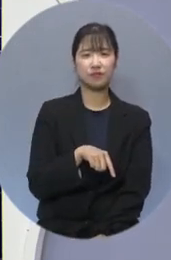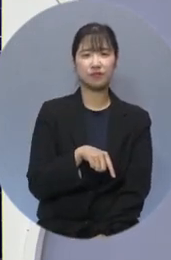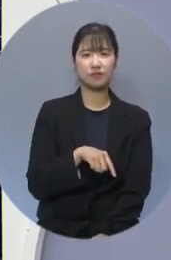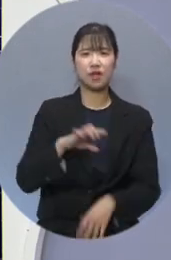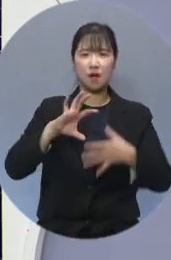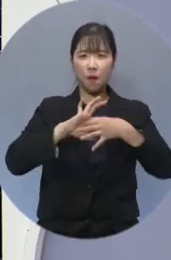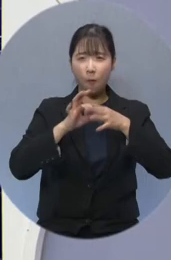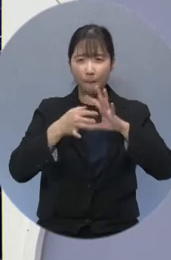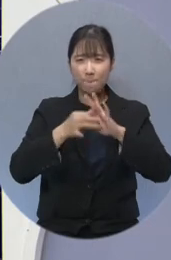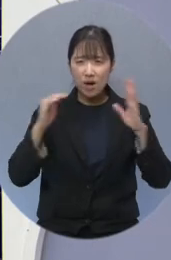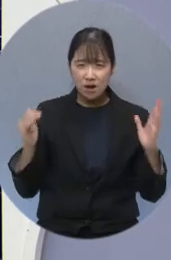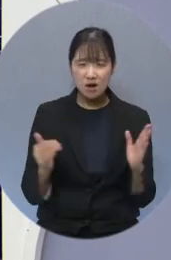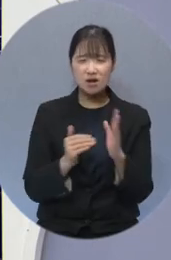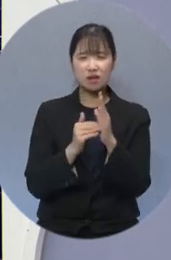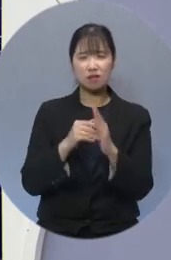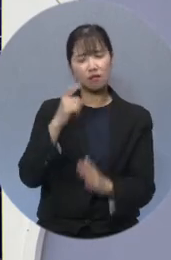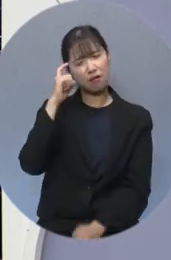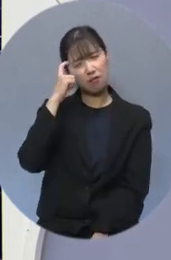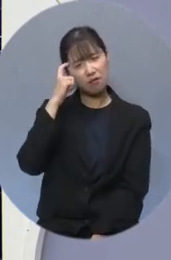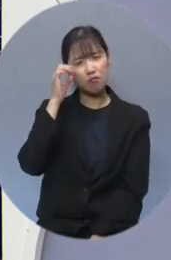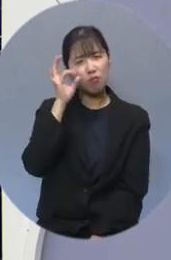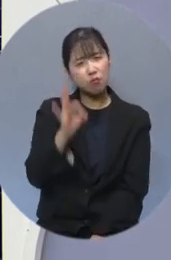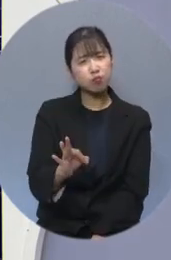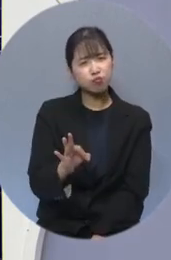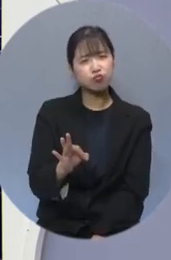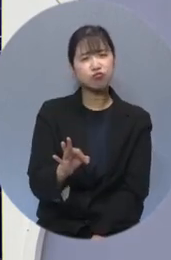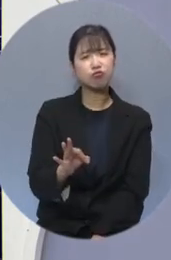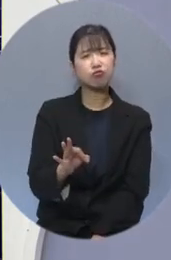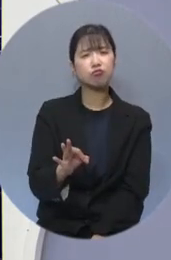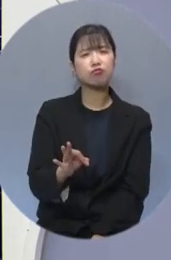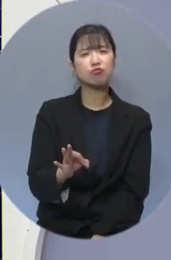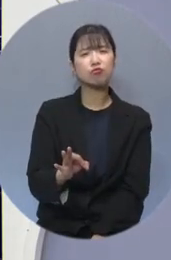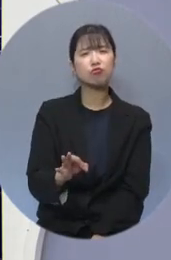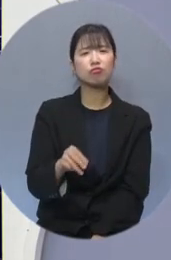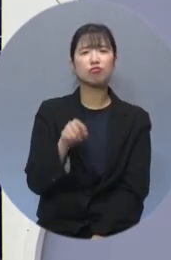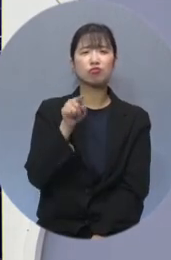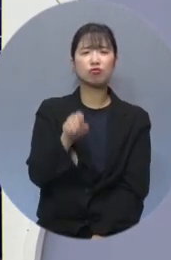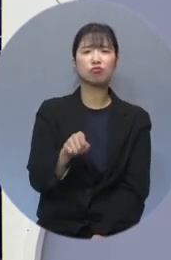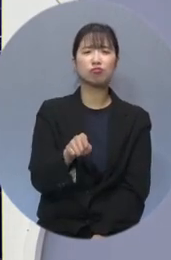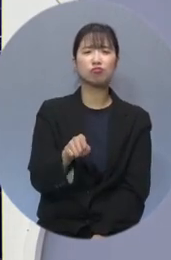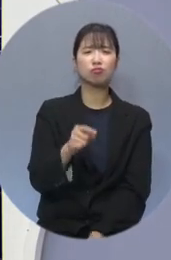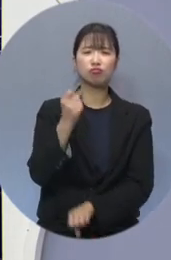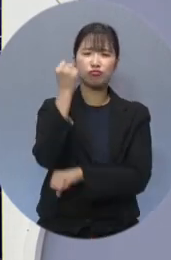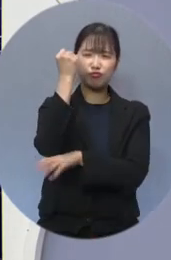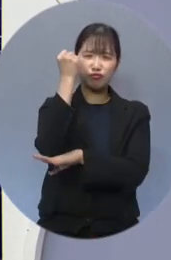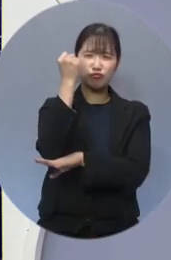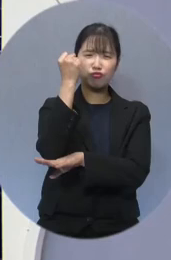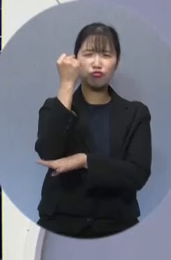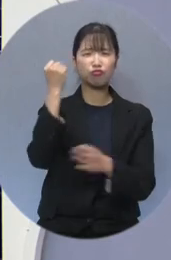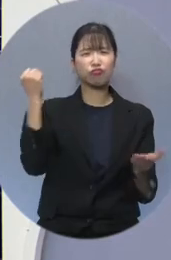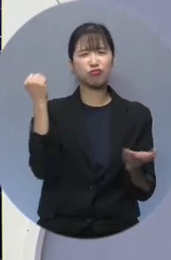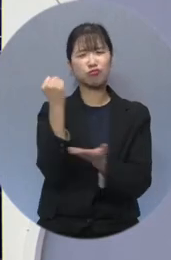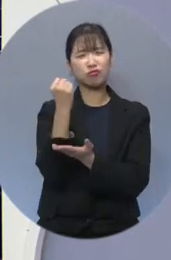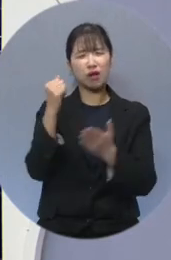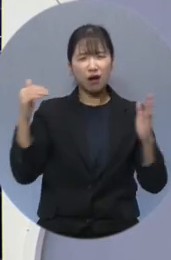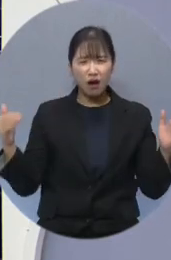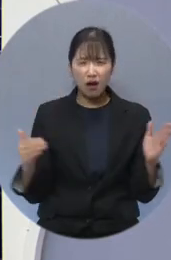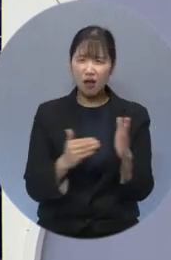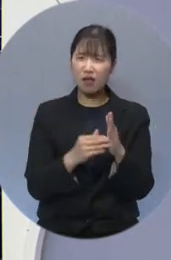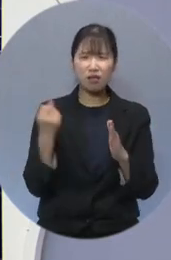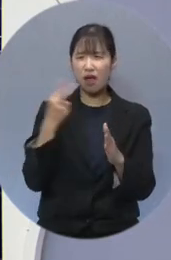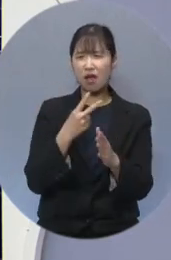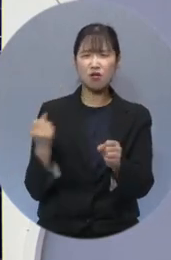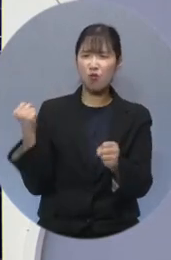사실은 올림픽이 끝나고 다시 곰곰이 생각해 보니 이 축은 한번 무너지면 다시는 복원이 안 되겠다